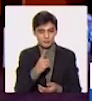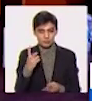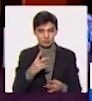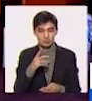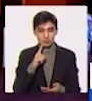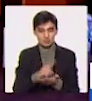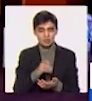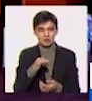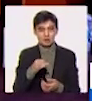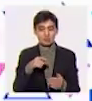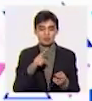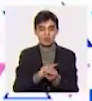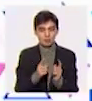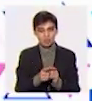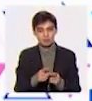болмайды. Өйткені оның бәрін